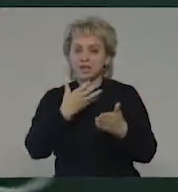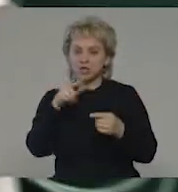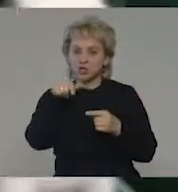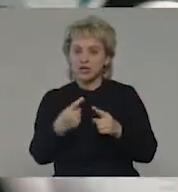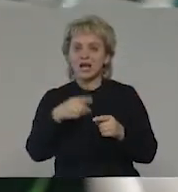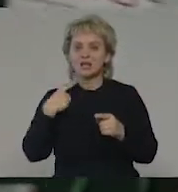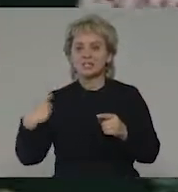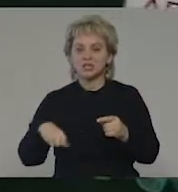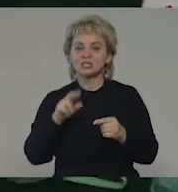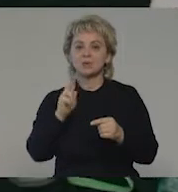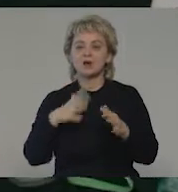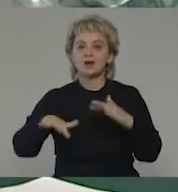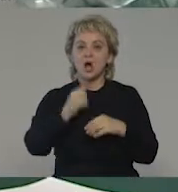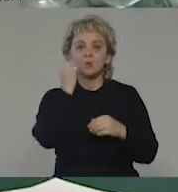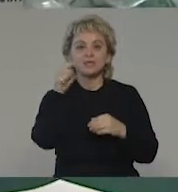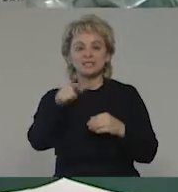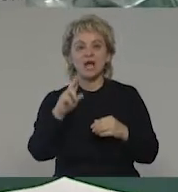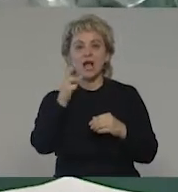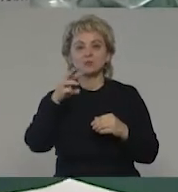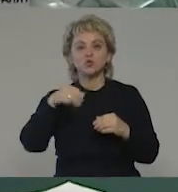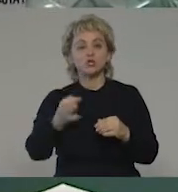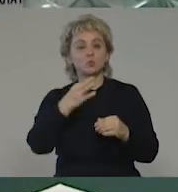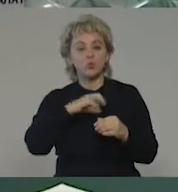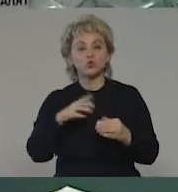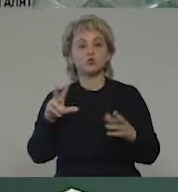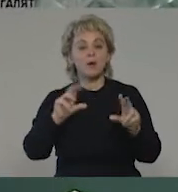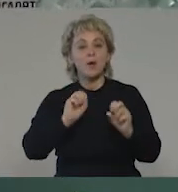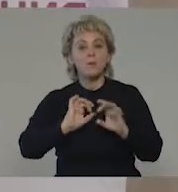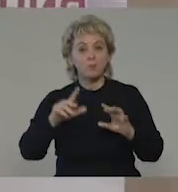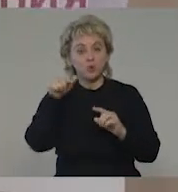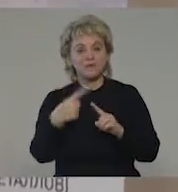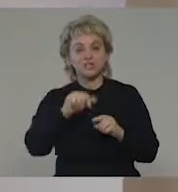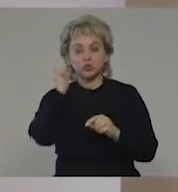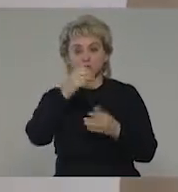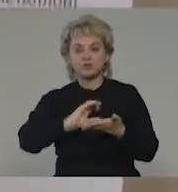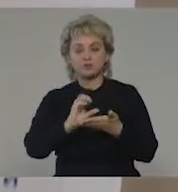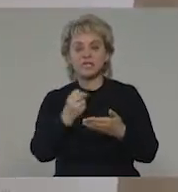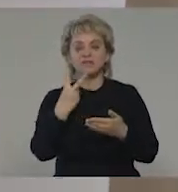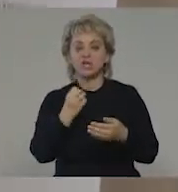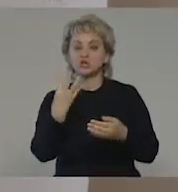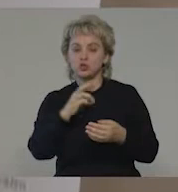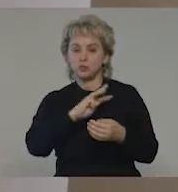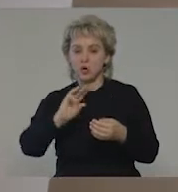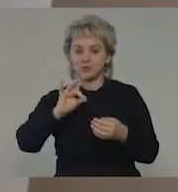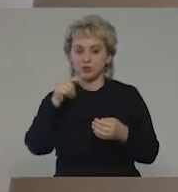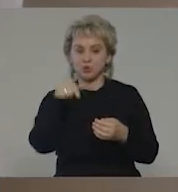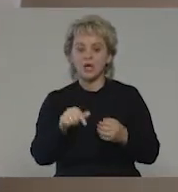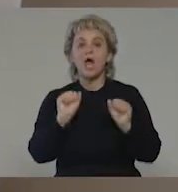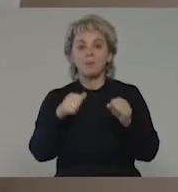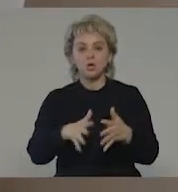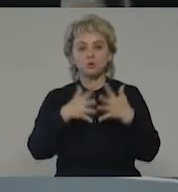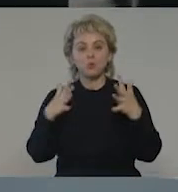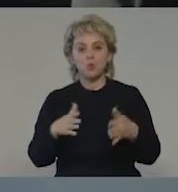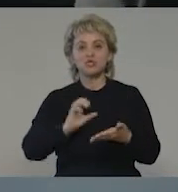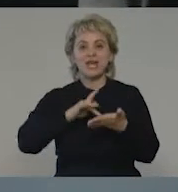популярностью в Краснодарском крае, Москве и даже на Камчатке. Такой аппаратной продукции в год выпускают на 12-14 миллионов рублей, а могли бы